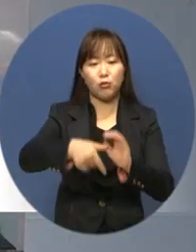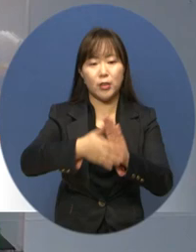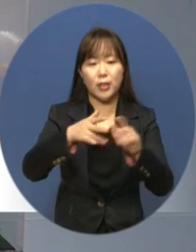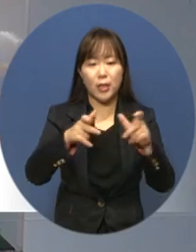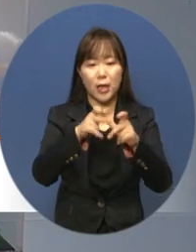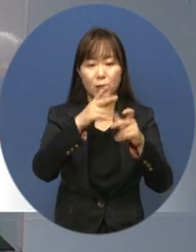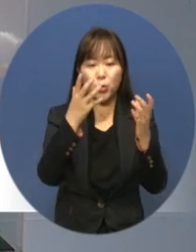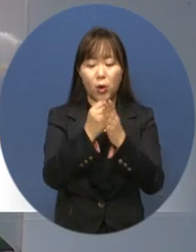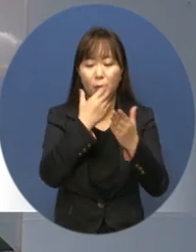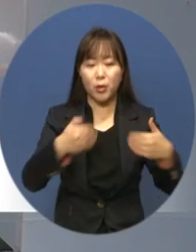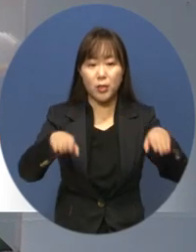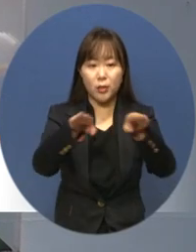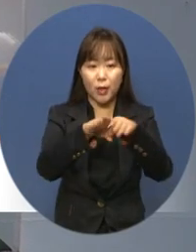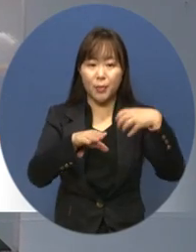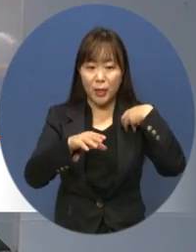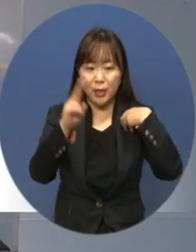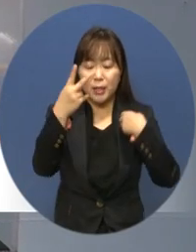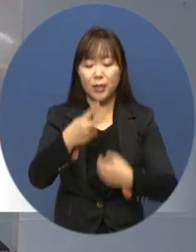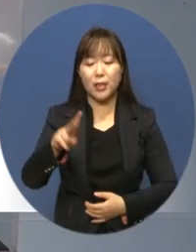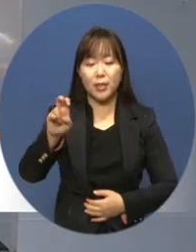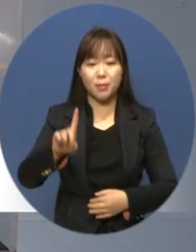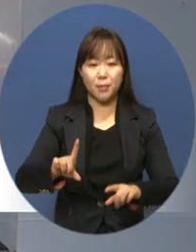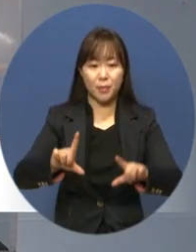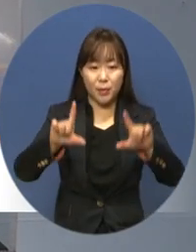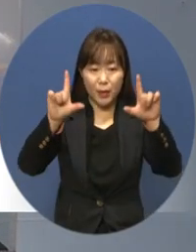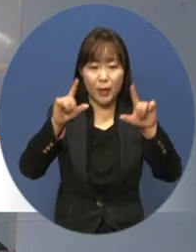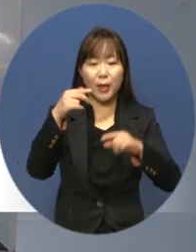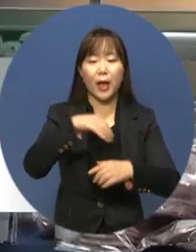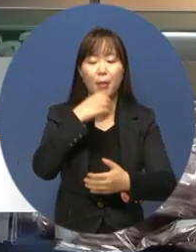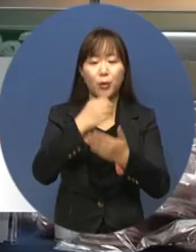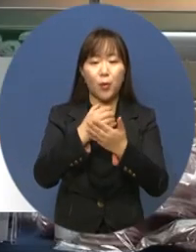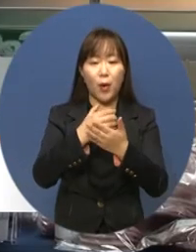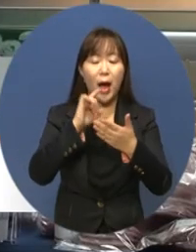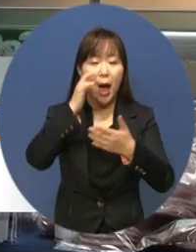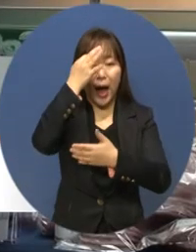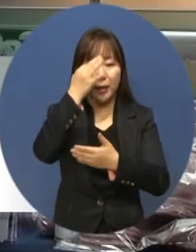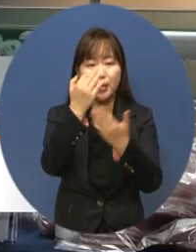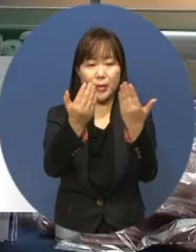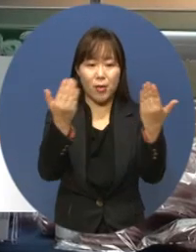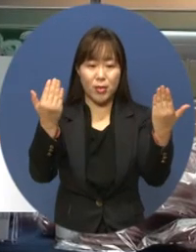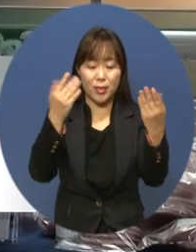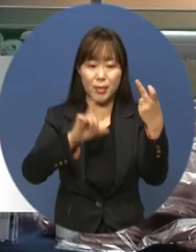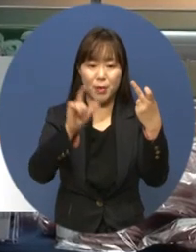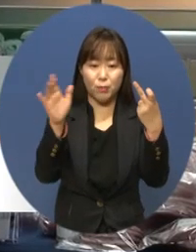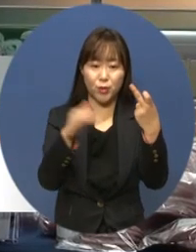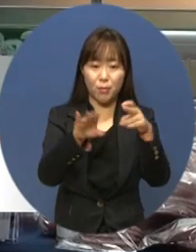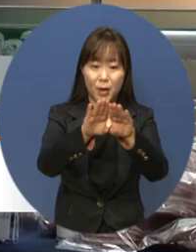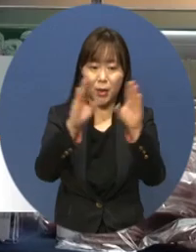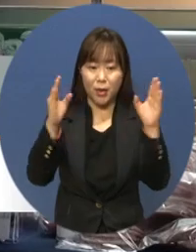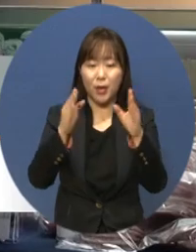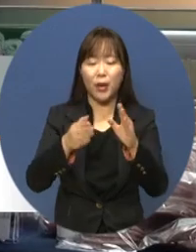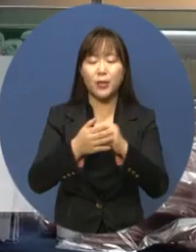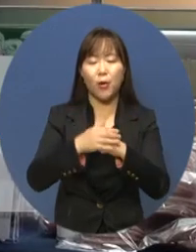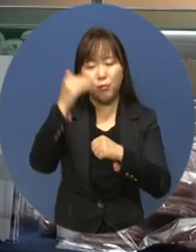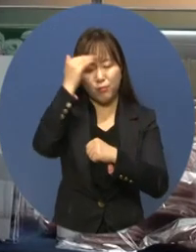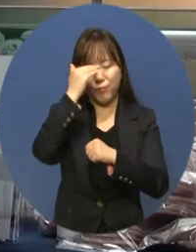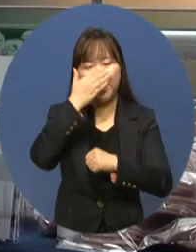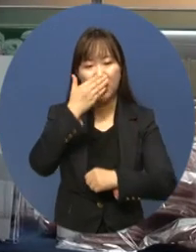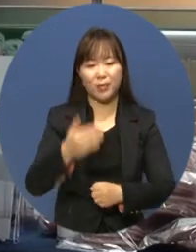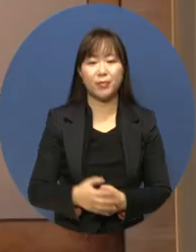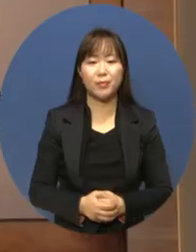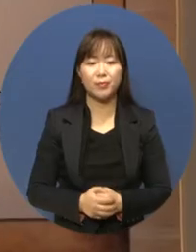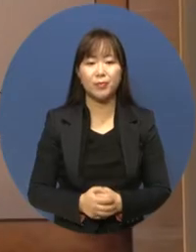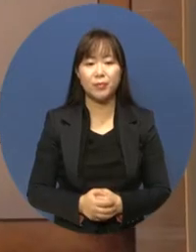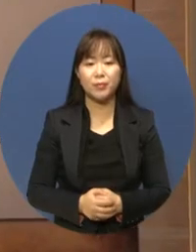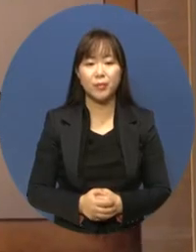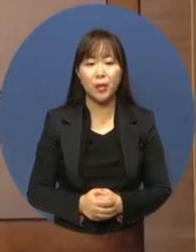종합복지관이 주관하는 2021 감동아트전이 지난 12일부터 문을 열고 시민들을 맞이하고 있습니다.